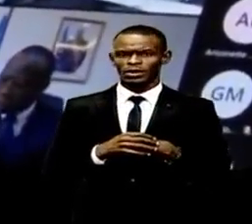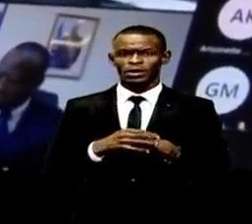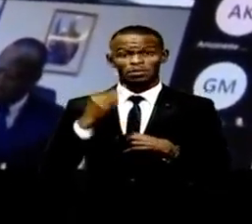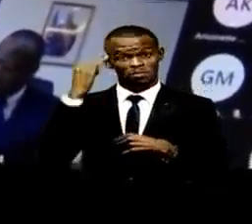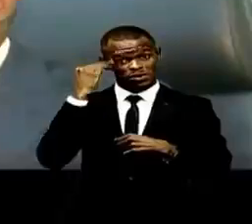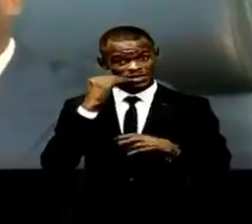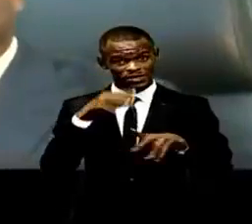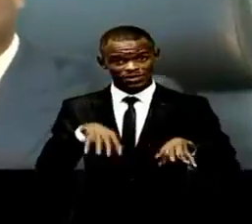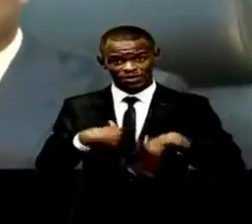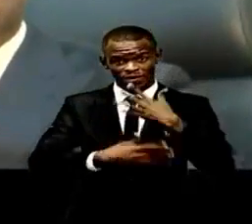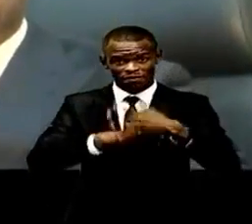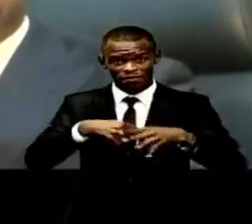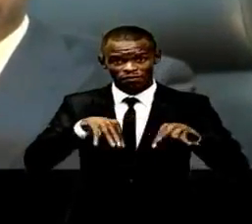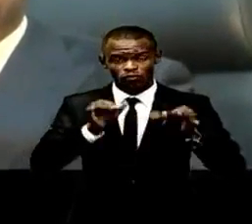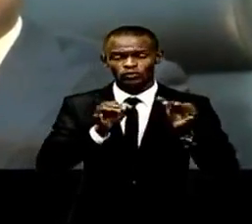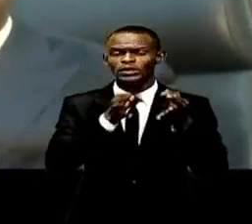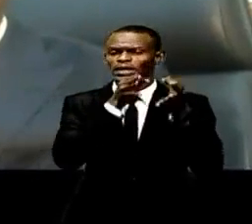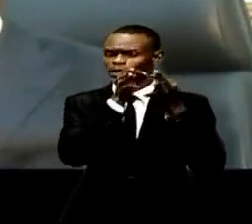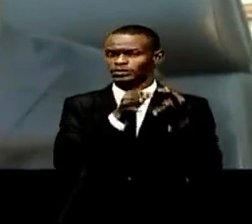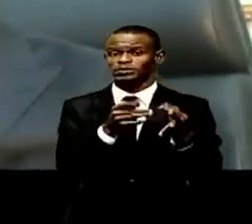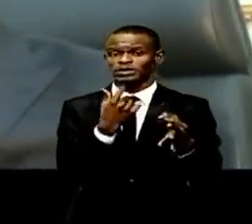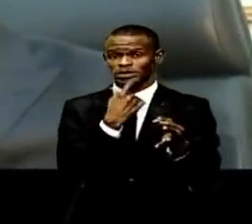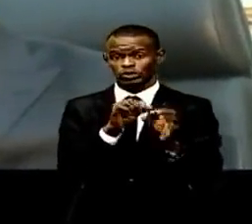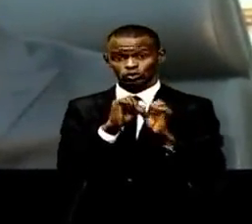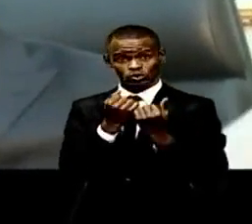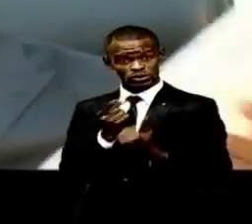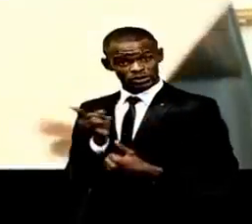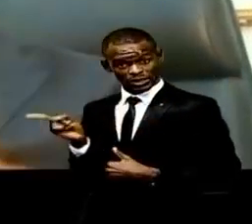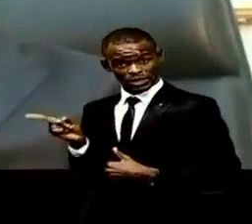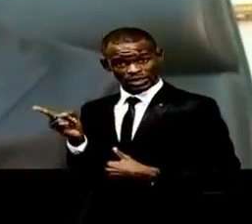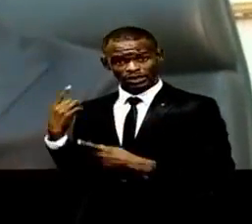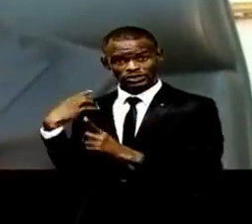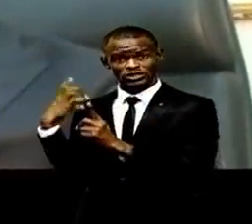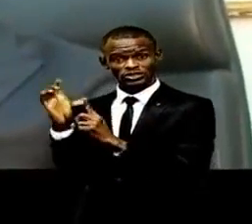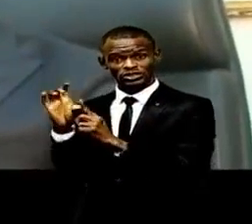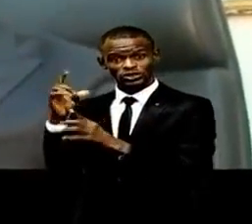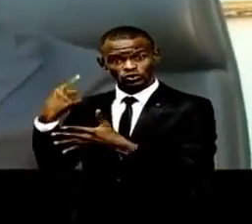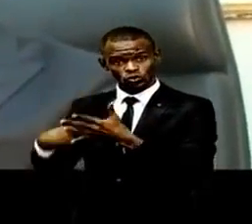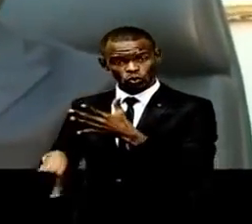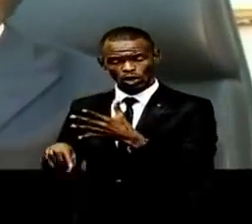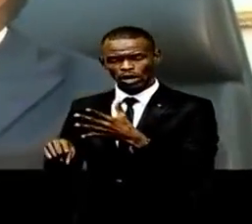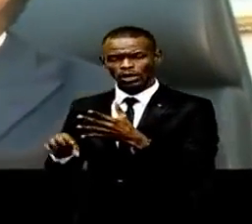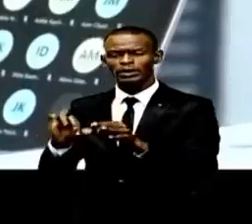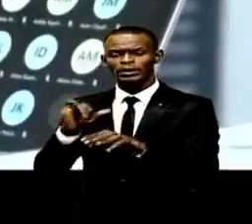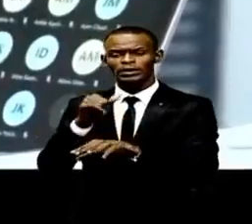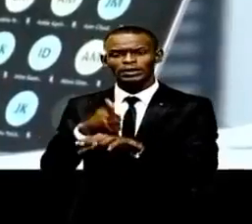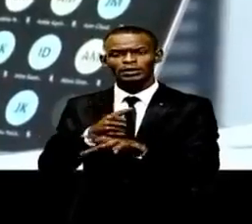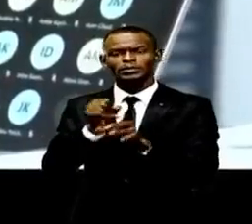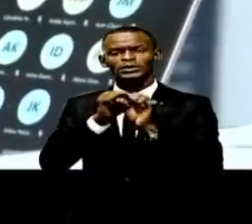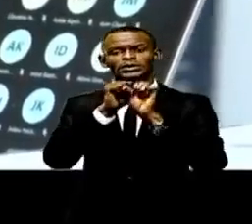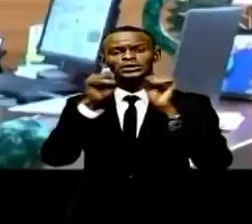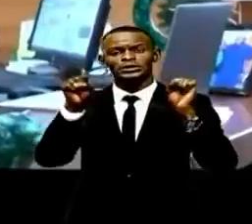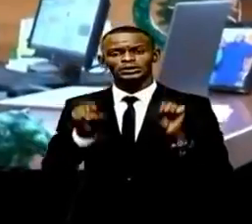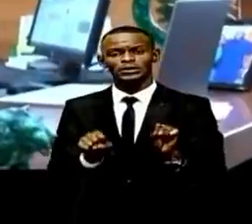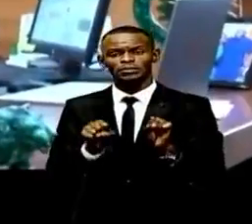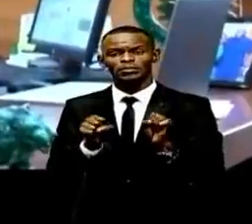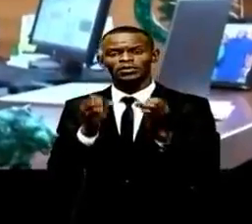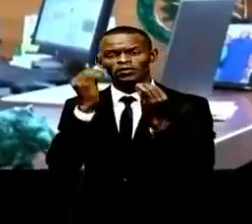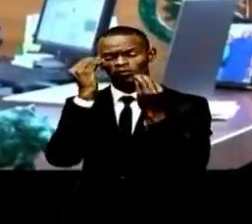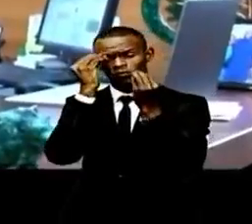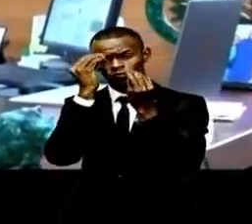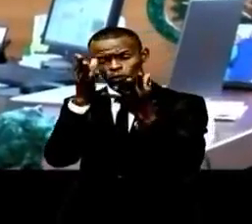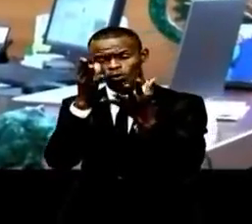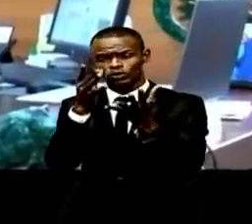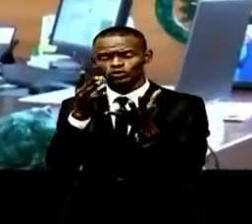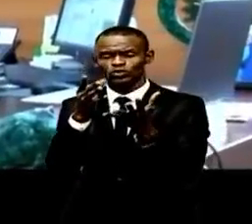était chargée de mettre en place un système d'information et de gestion centralisée et sécurisée pour la délivrance